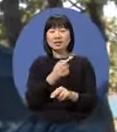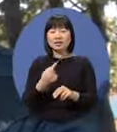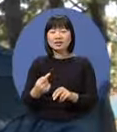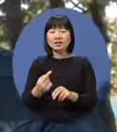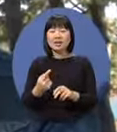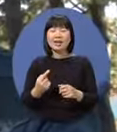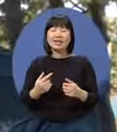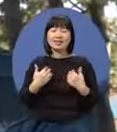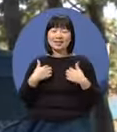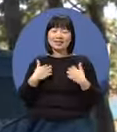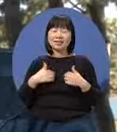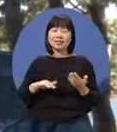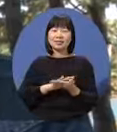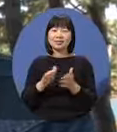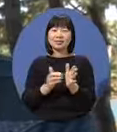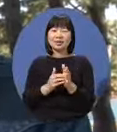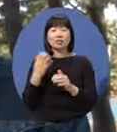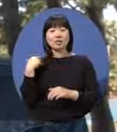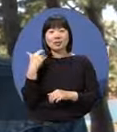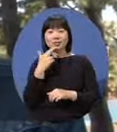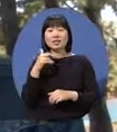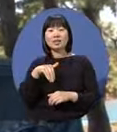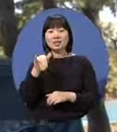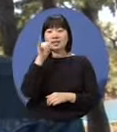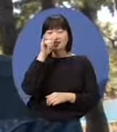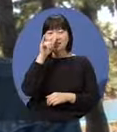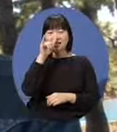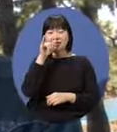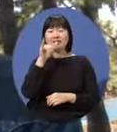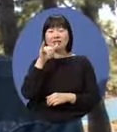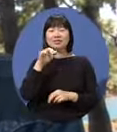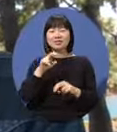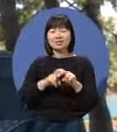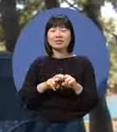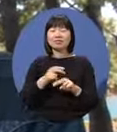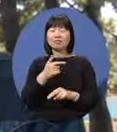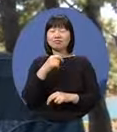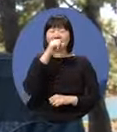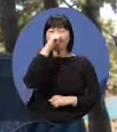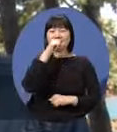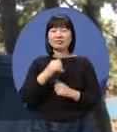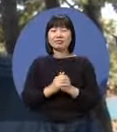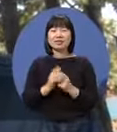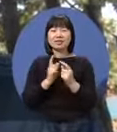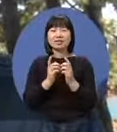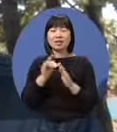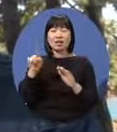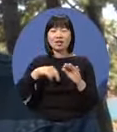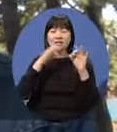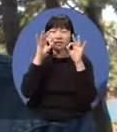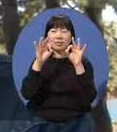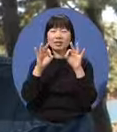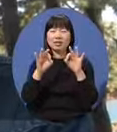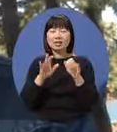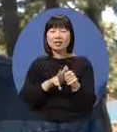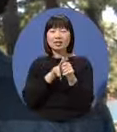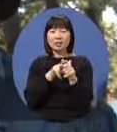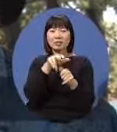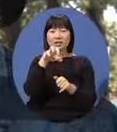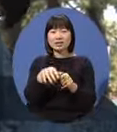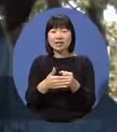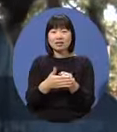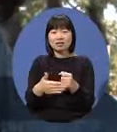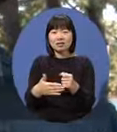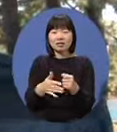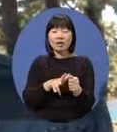한나절 재미있게 놀고 그리고 부담 없이 갈 수 있는 그런 코스로 참 좋은 것 같고요. 진짜 와보니까 경마장이라고 해서